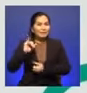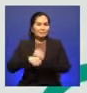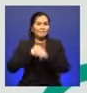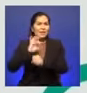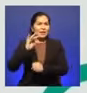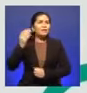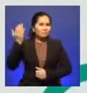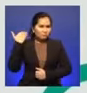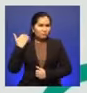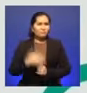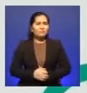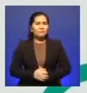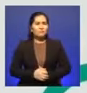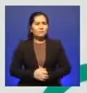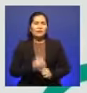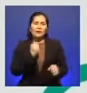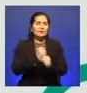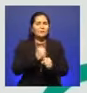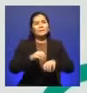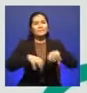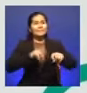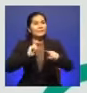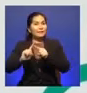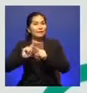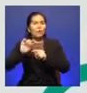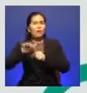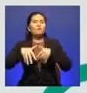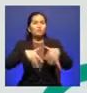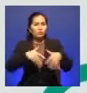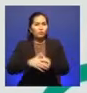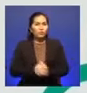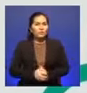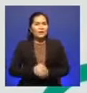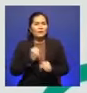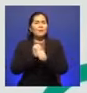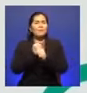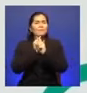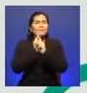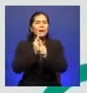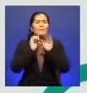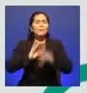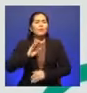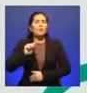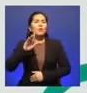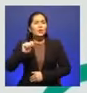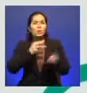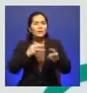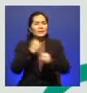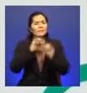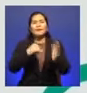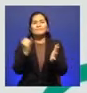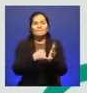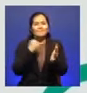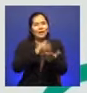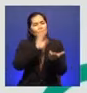นะครับก็ส่วนใหญ่ก็จะการดำเนินงานต่างๆก็คือจะเน้นในเรื่องของตามสไตล์อบต.นะครับคือทำงานแบบง่ายๆนะครับก็อาจจ